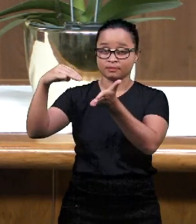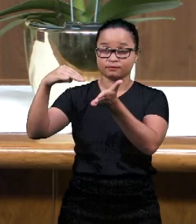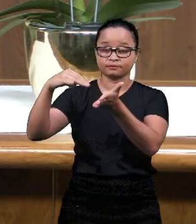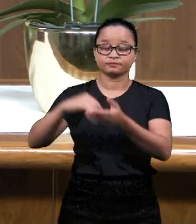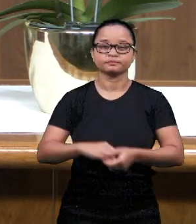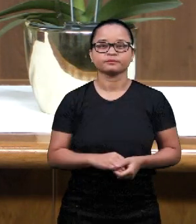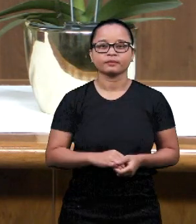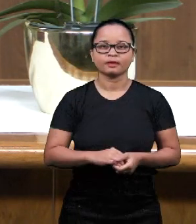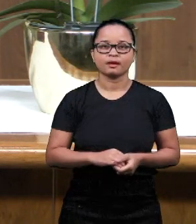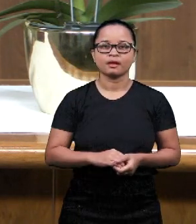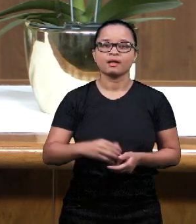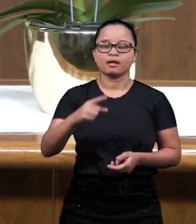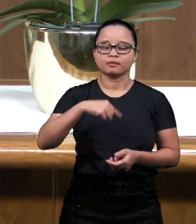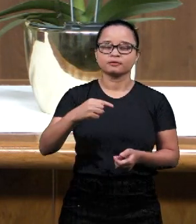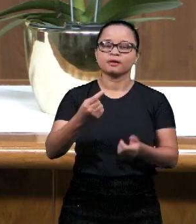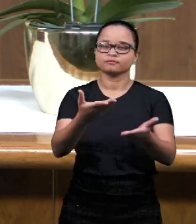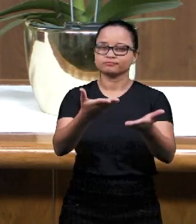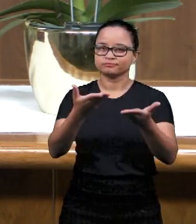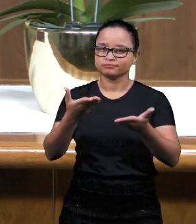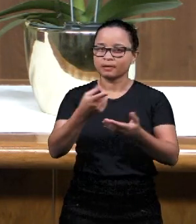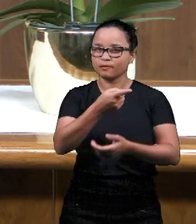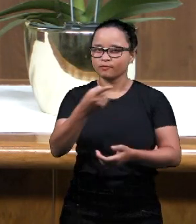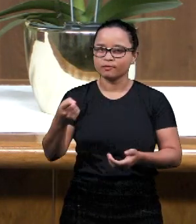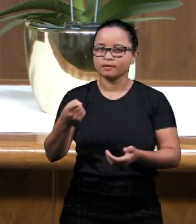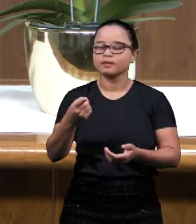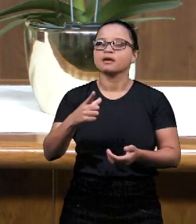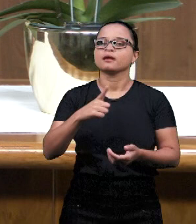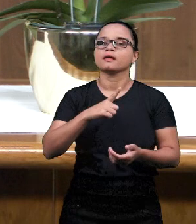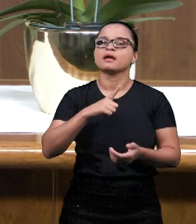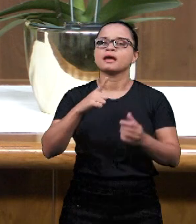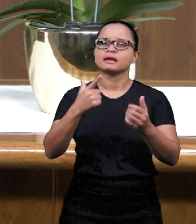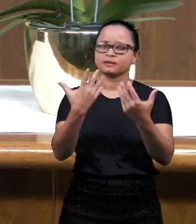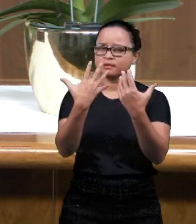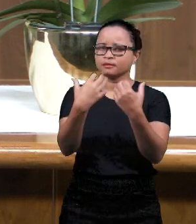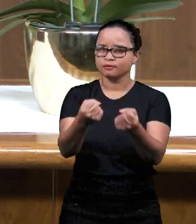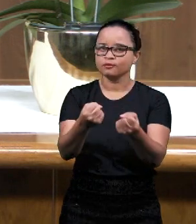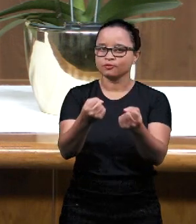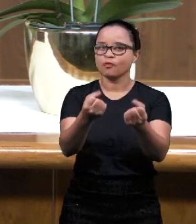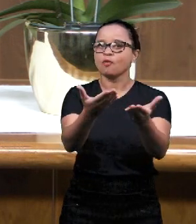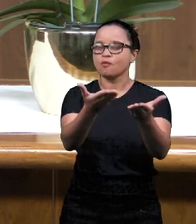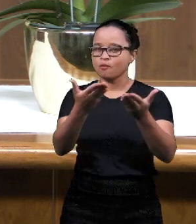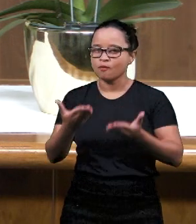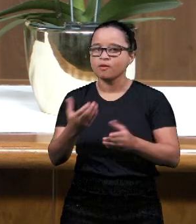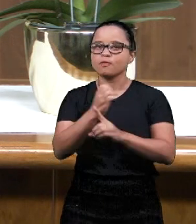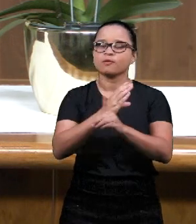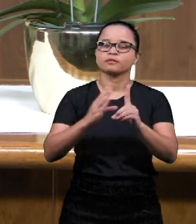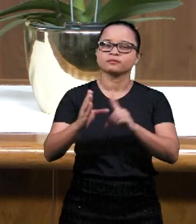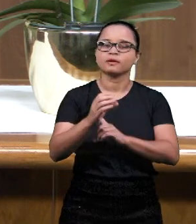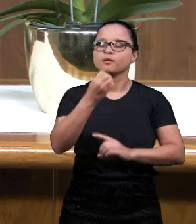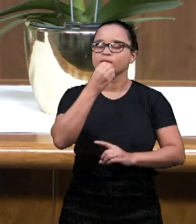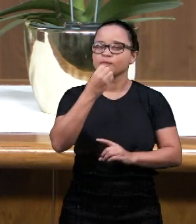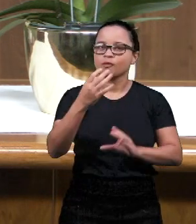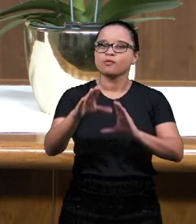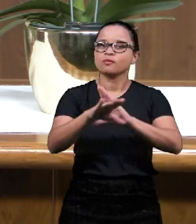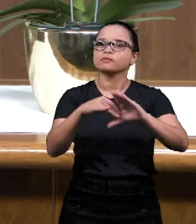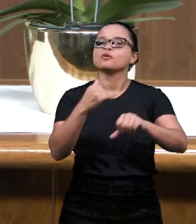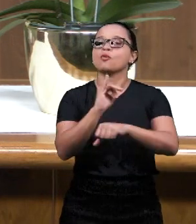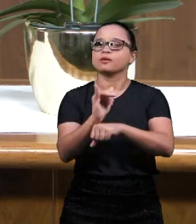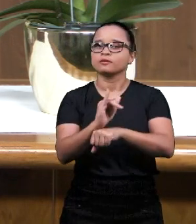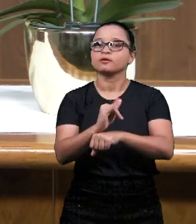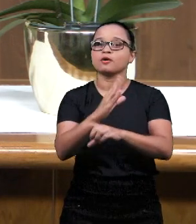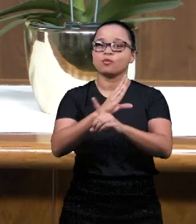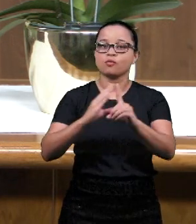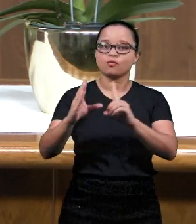nous voulons donner la bienvenue à vous qui avez reçu une invitation pour participer de ce culte. Soyez bienvenus à notre canal, soyez bienvenus à ce culte